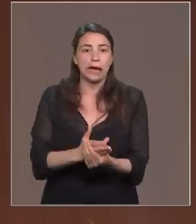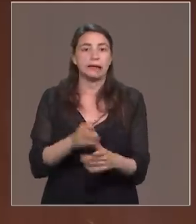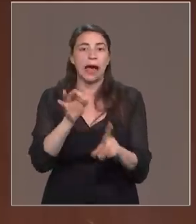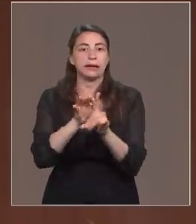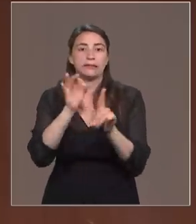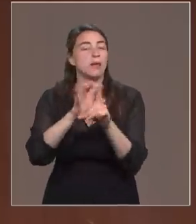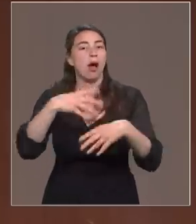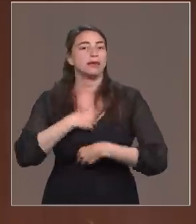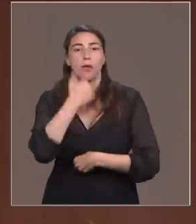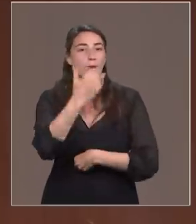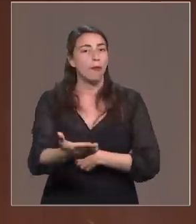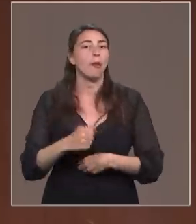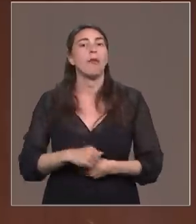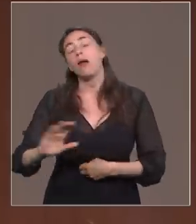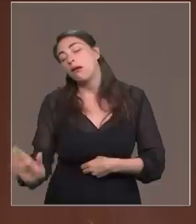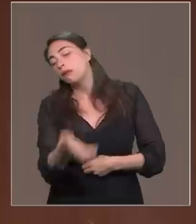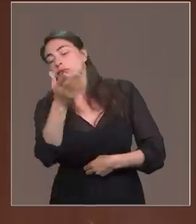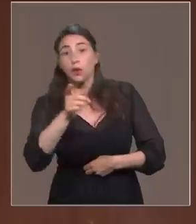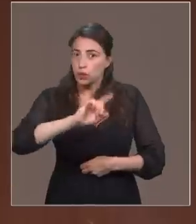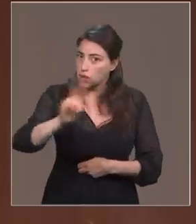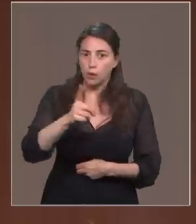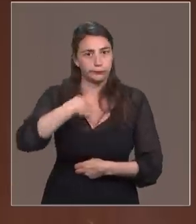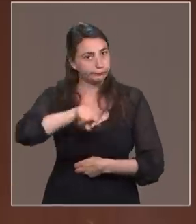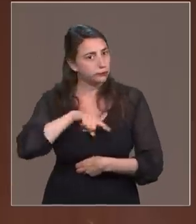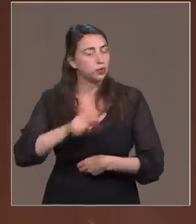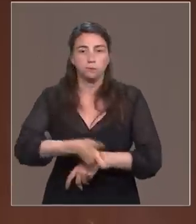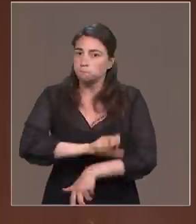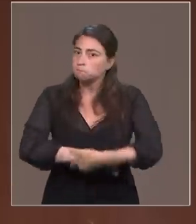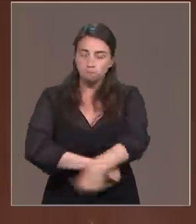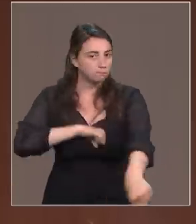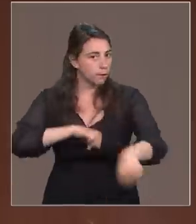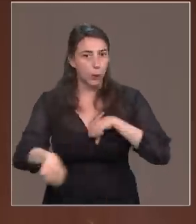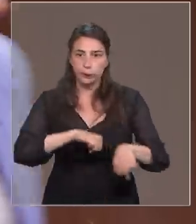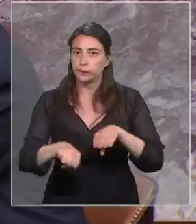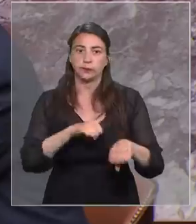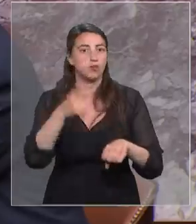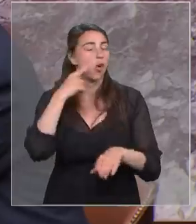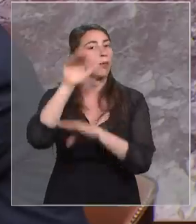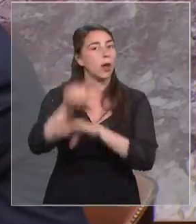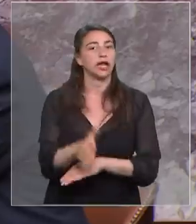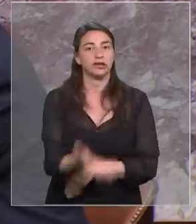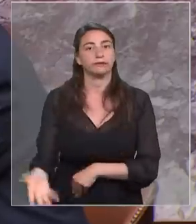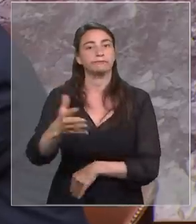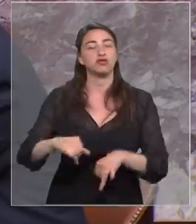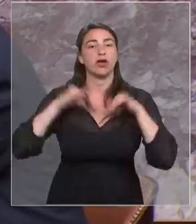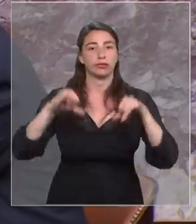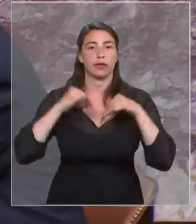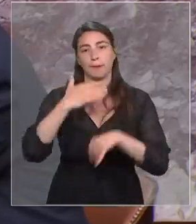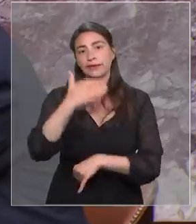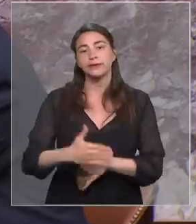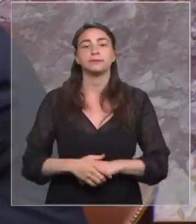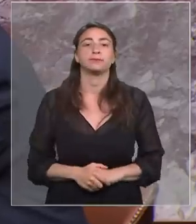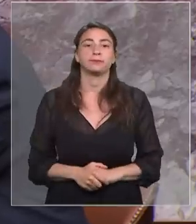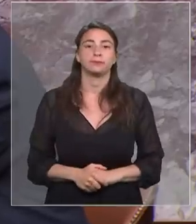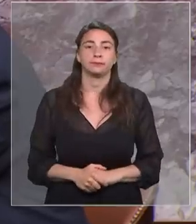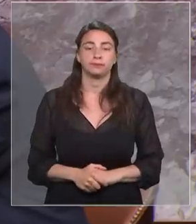passer. Ensemble, nous continuons à nous mobiliser pour protéger notre jeunesse. Je vous remercie. Merci beaucoup, Madame la Première